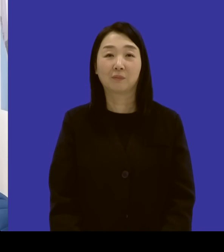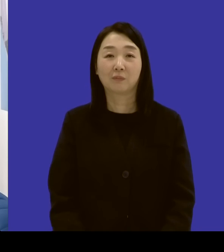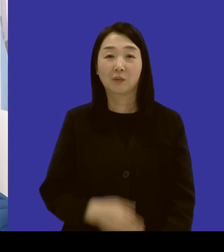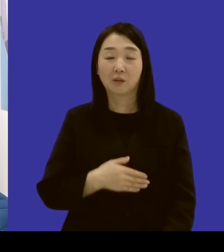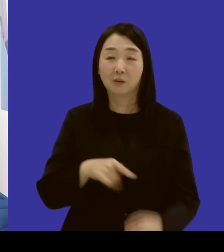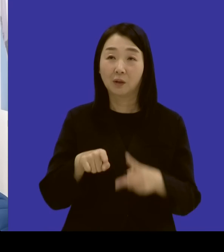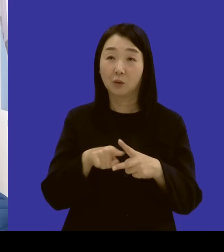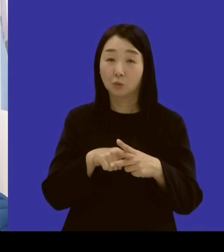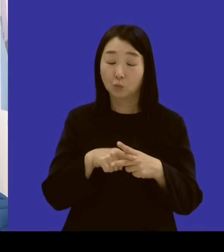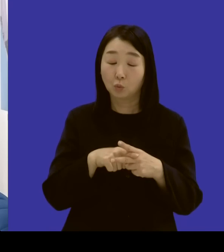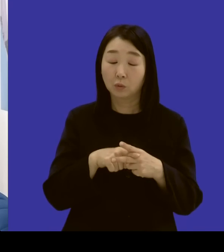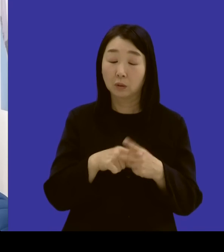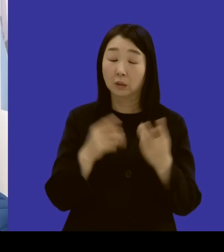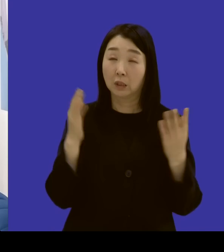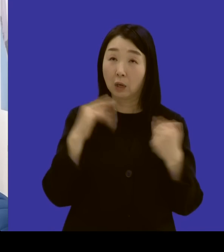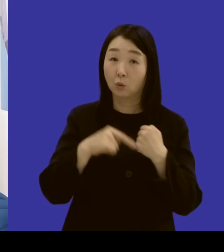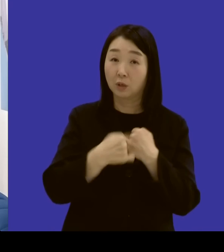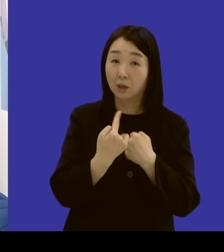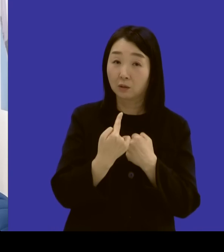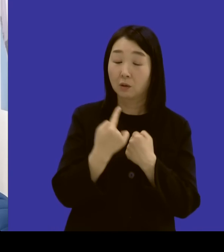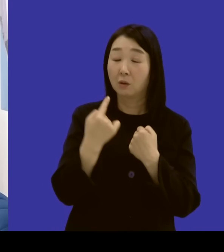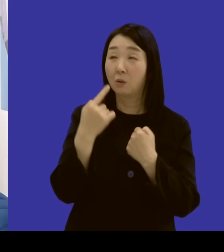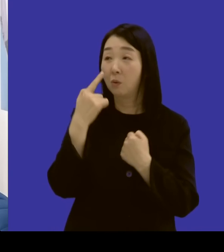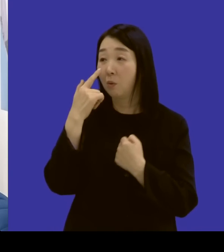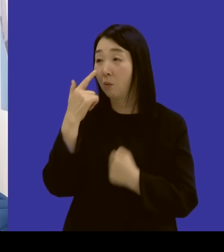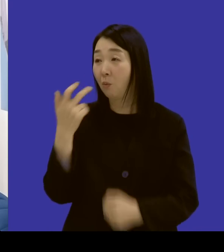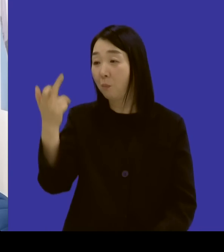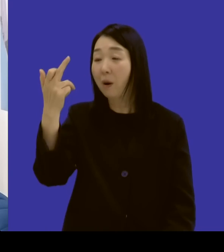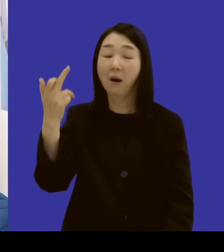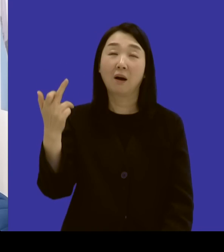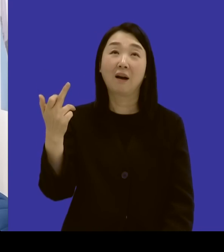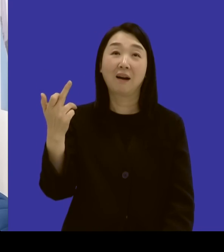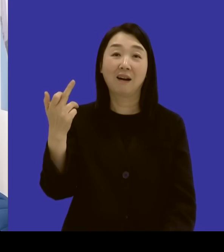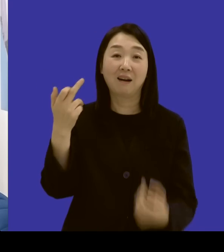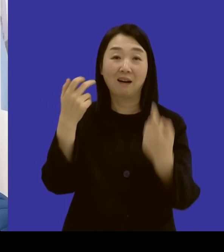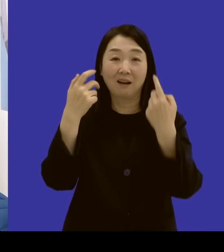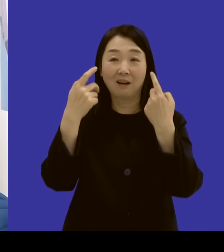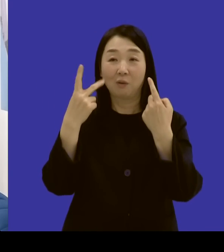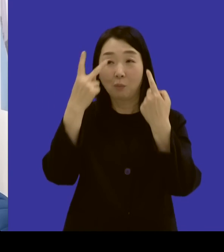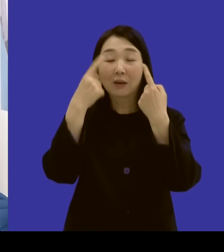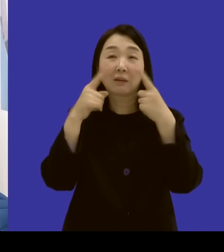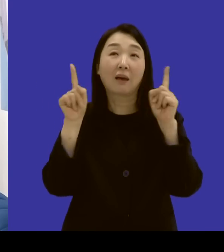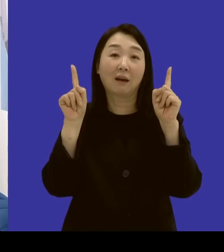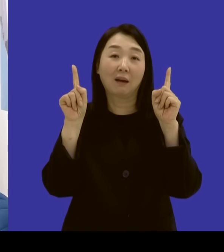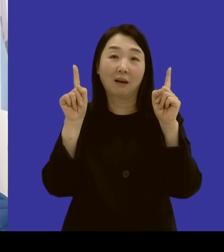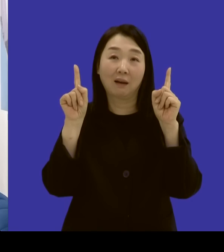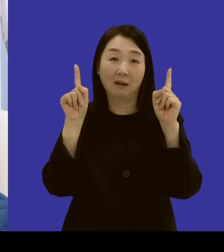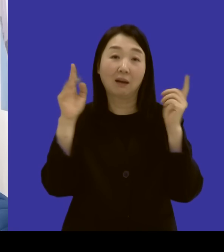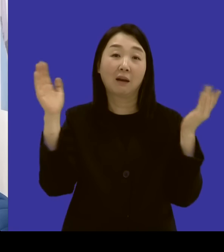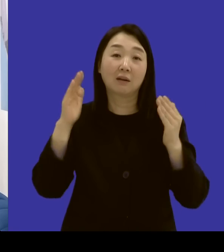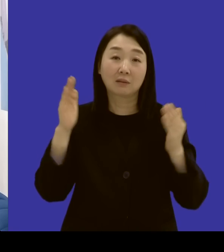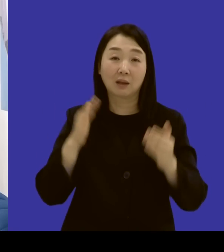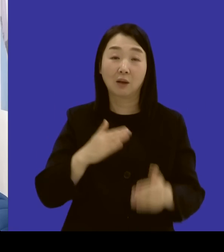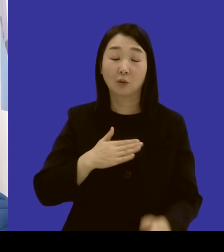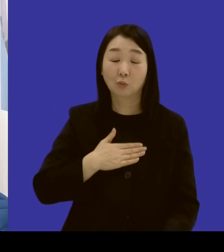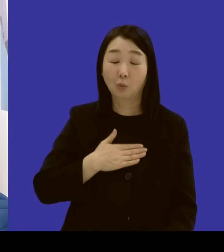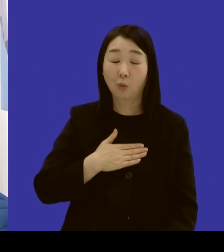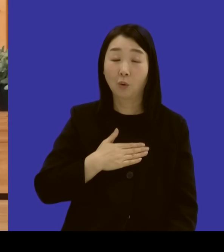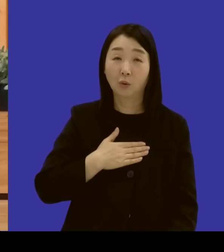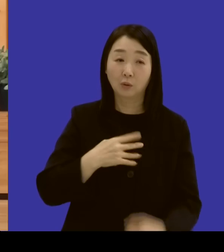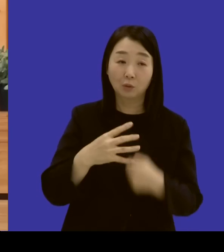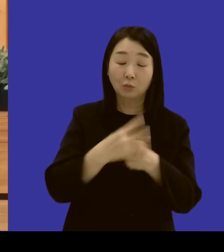초등학교 1, 2학년인데 오빠는 대학생이었어요 벌써. 그리고 제가 초등학교 4학년, 5학년 때 저희 작은 오빠는 벌써